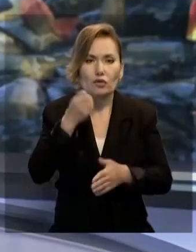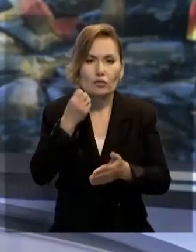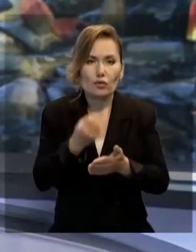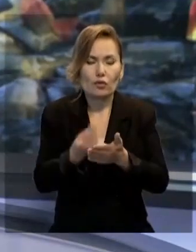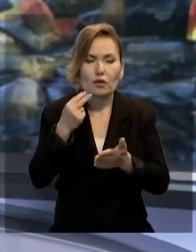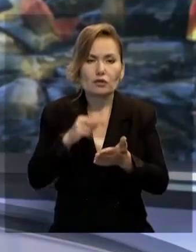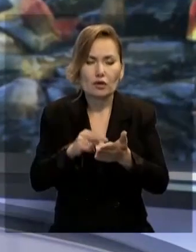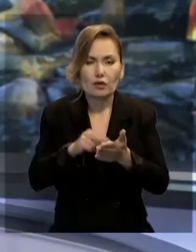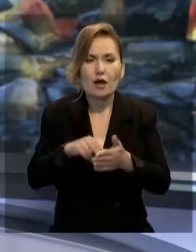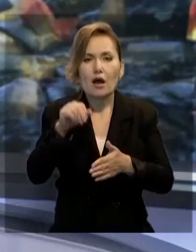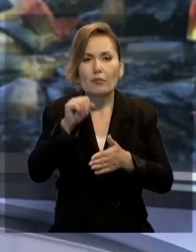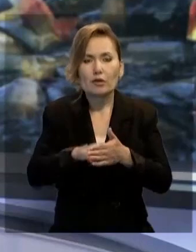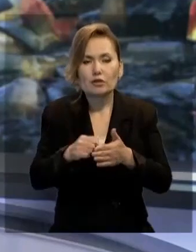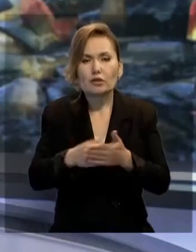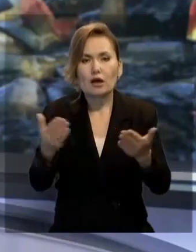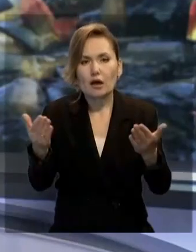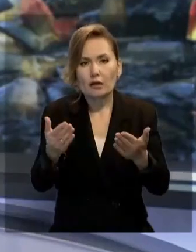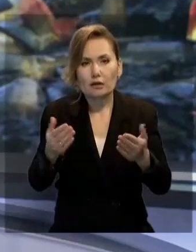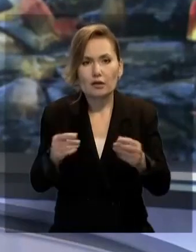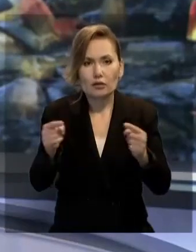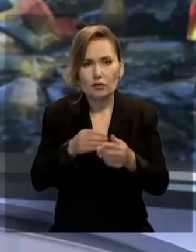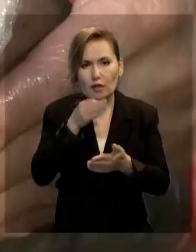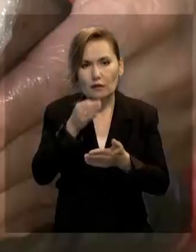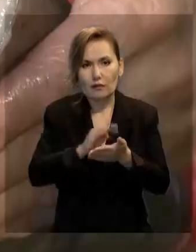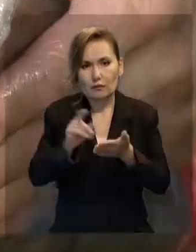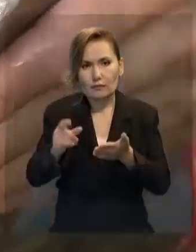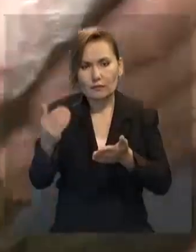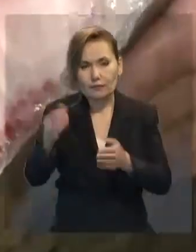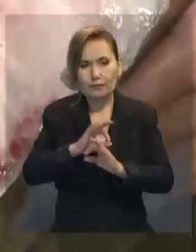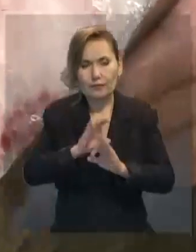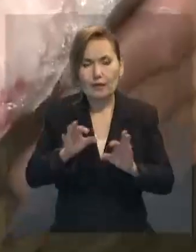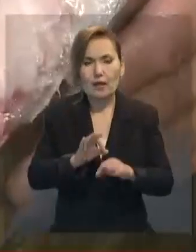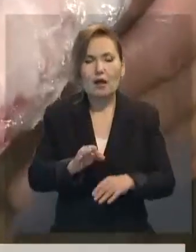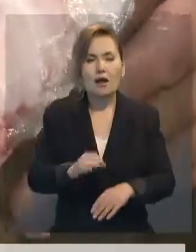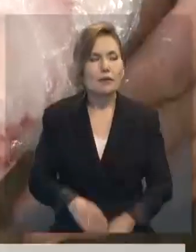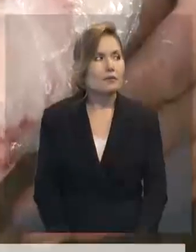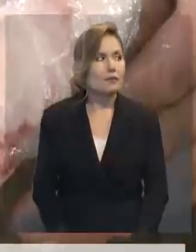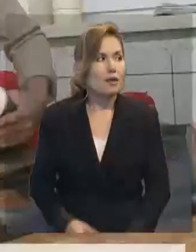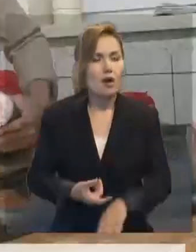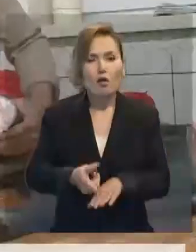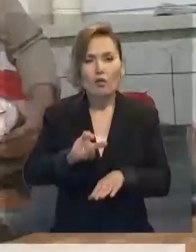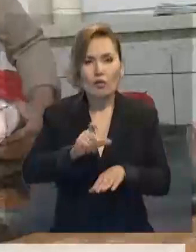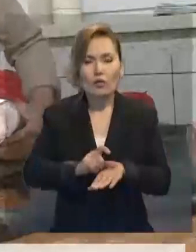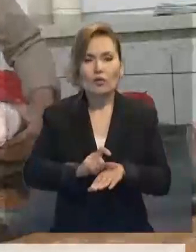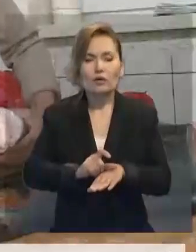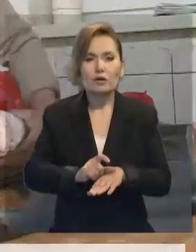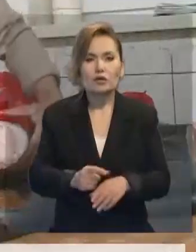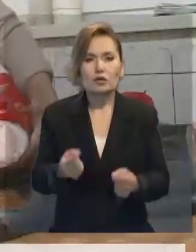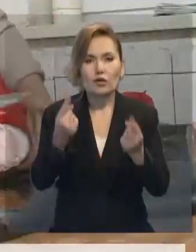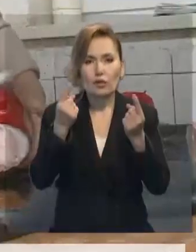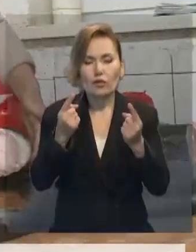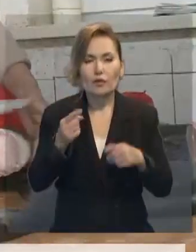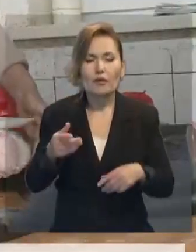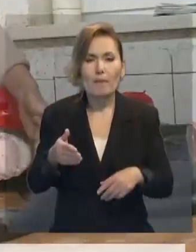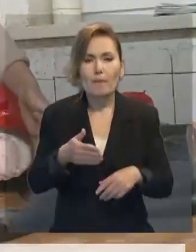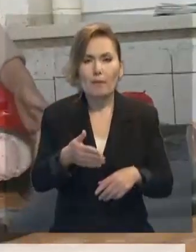Nege? Bu suraqtın jawabın tilşimiz izdep kördi. Мынау қазалының жайын өте семіз да, қамыр салып, қолдан қамыр